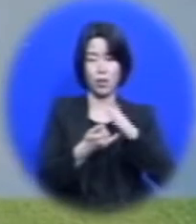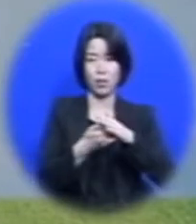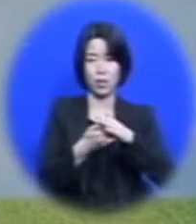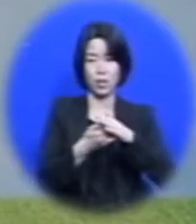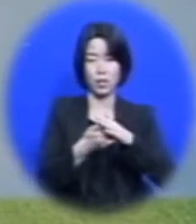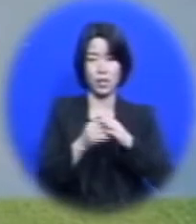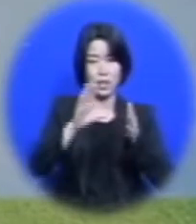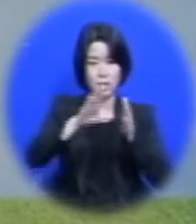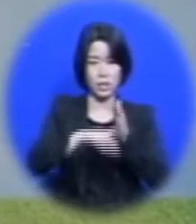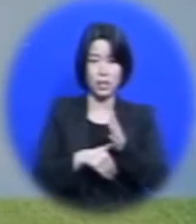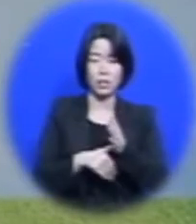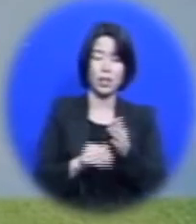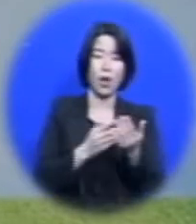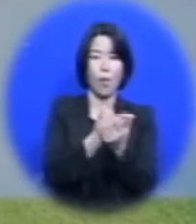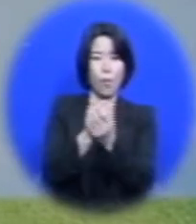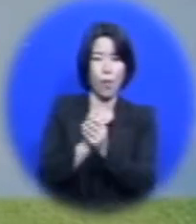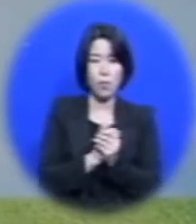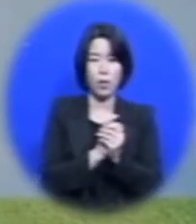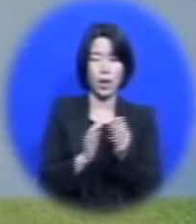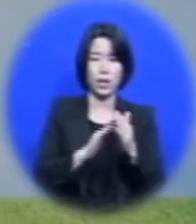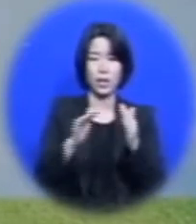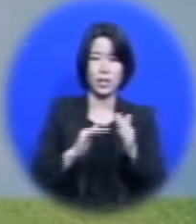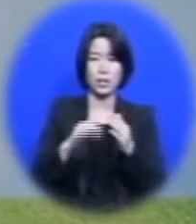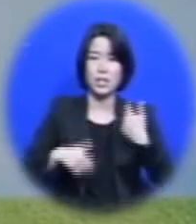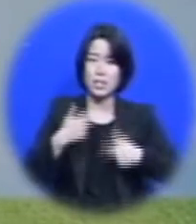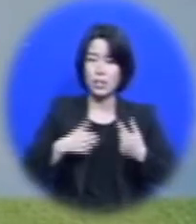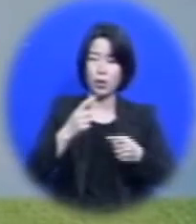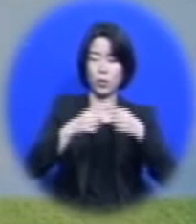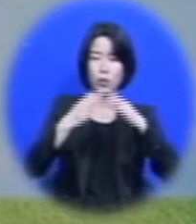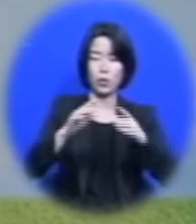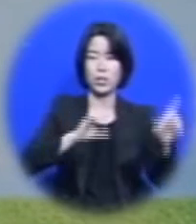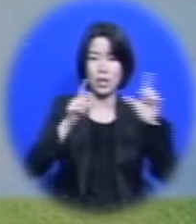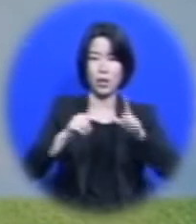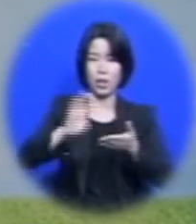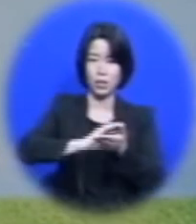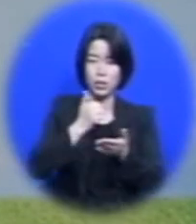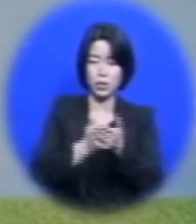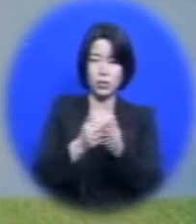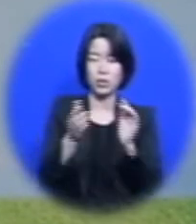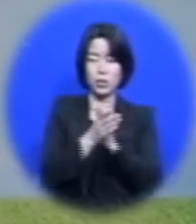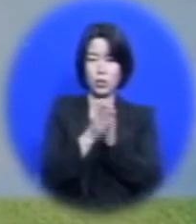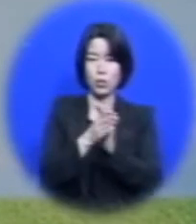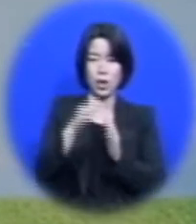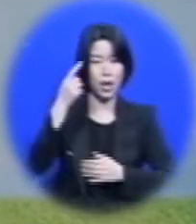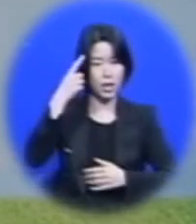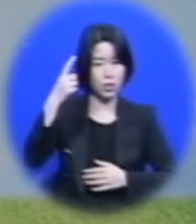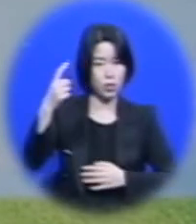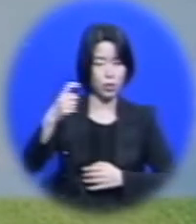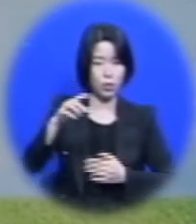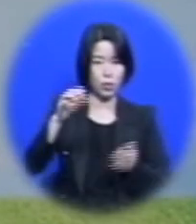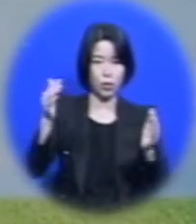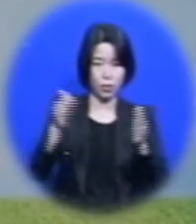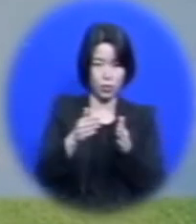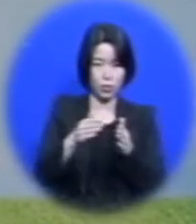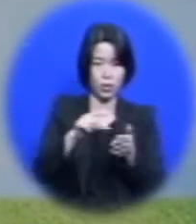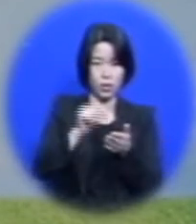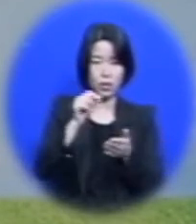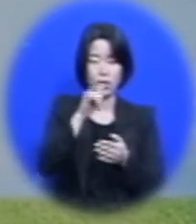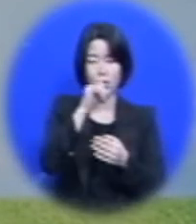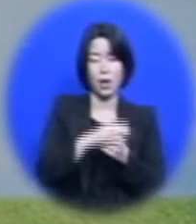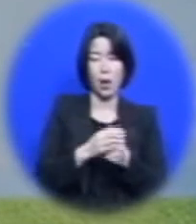나의 어린 시절은 화목한 가정, 즐거운 교회 생활, 그리스도인 친구들과의 추억으로 요약이 된다.